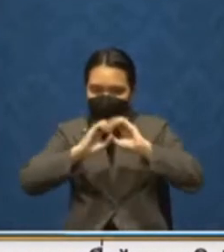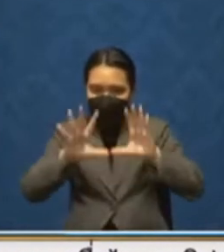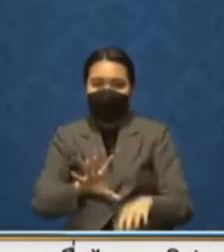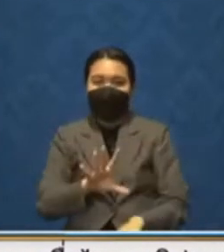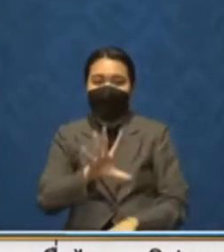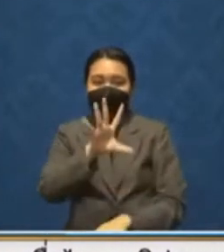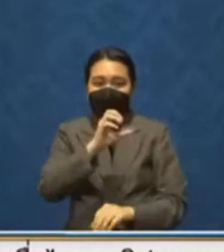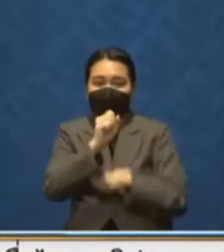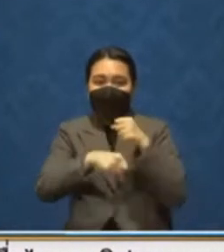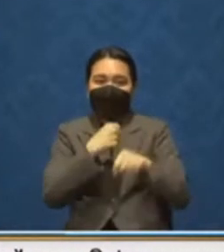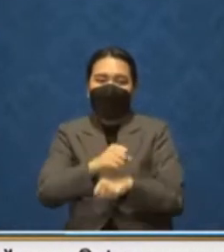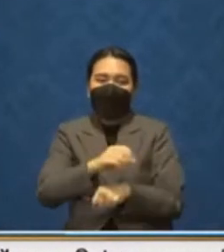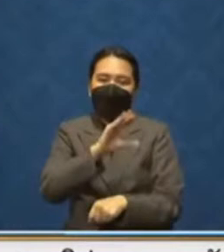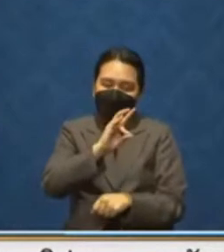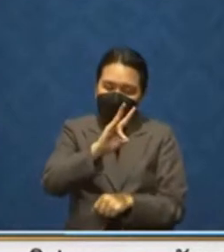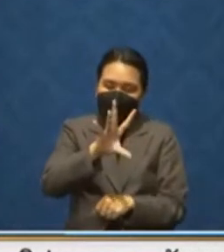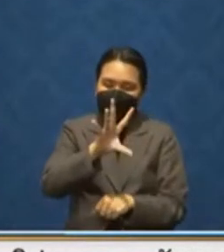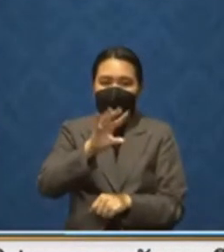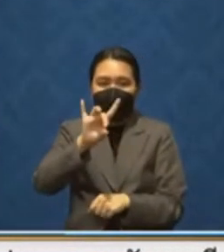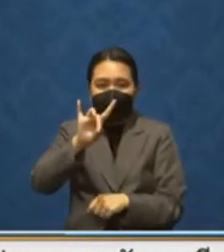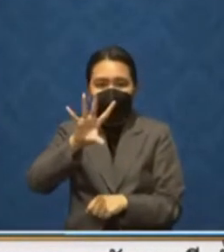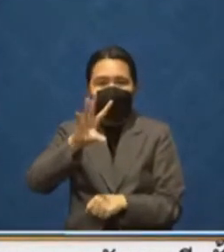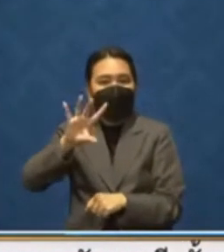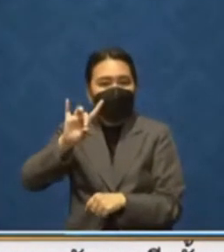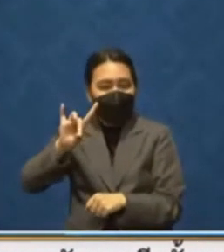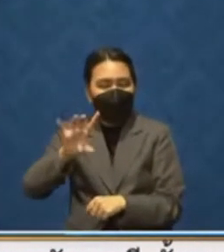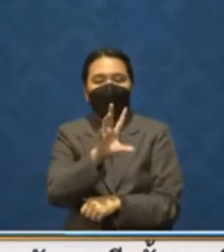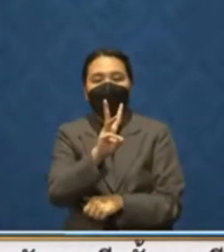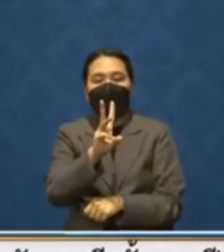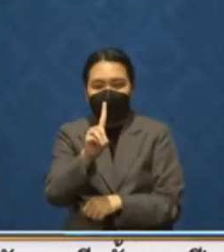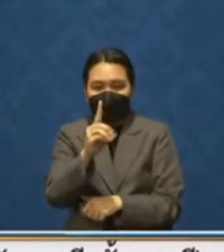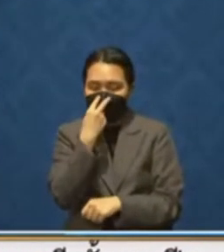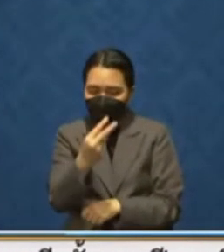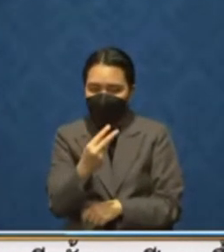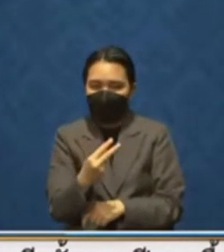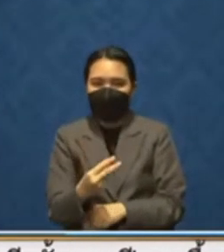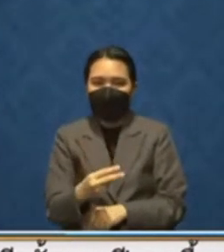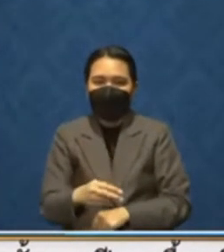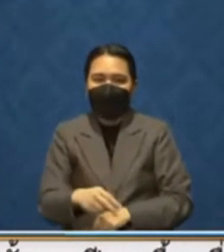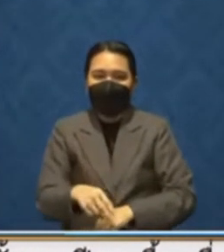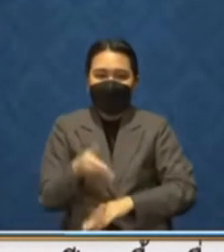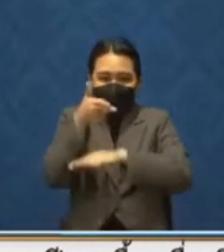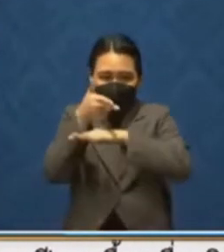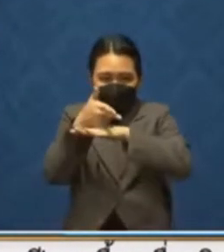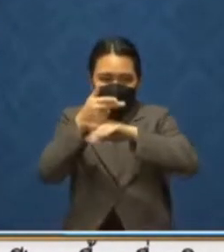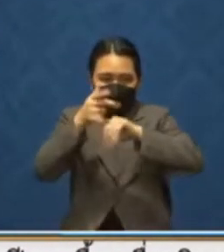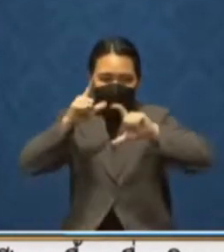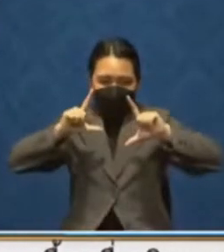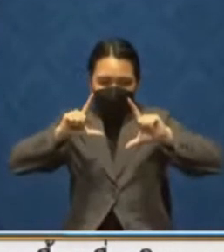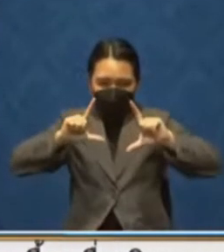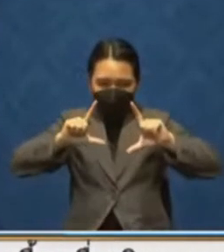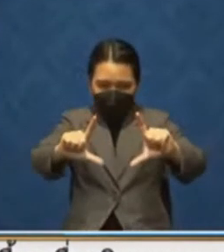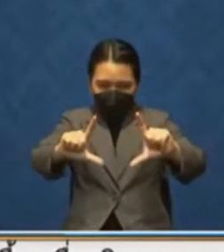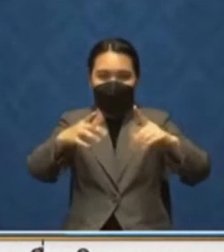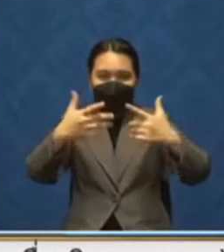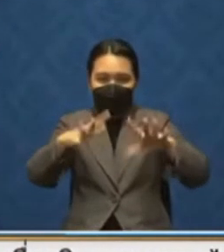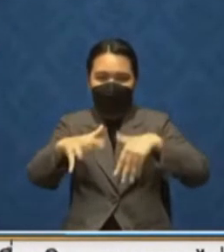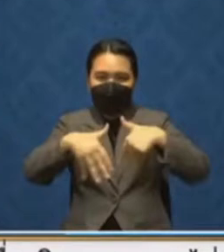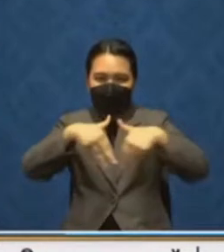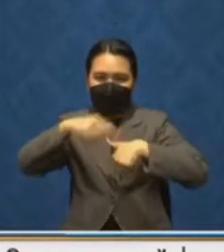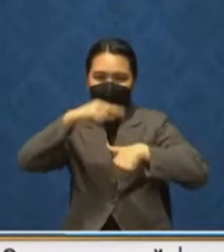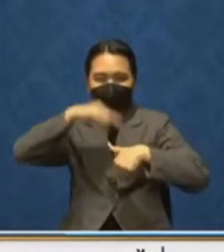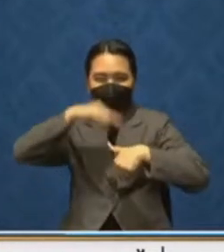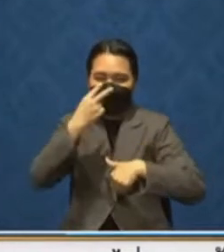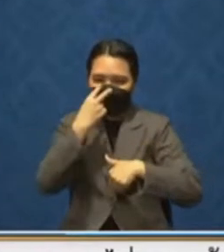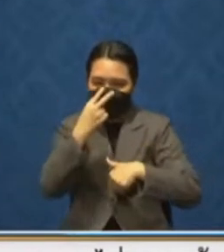นี่ 5961แชร์เลยนะครับกล้องสูบนะครับพี่น้องจะได้เห็นความจริงประเทศไทยหน้าต่อไปนะครับอาจารย์